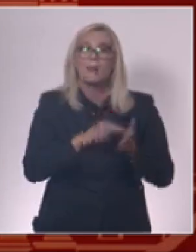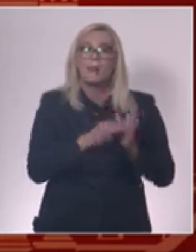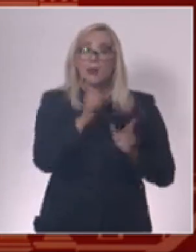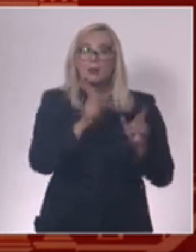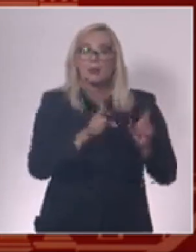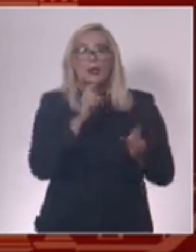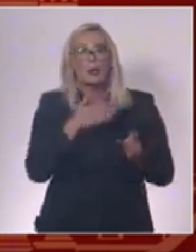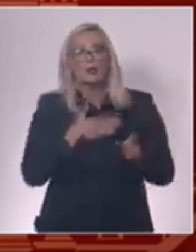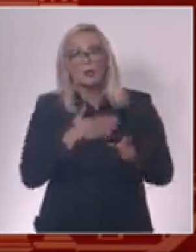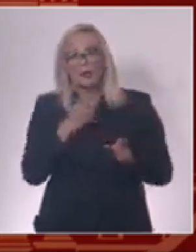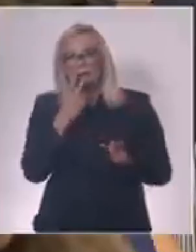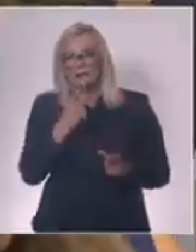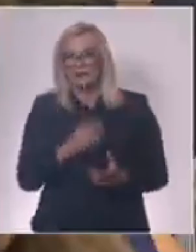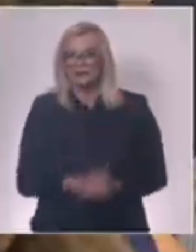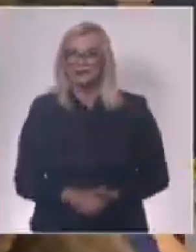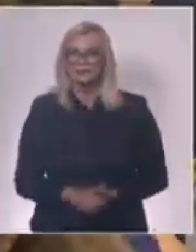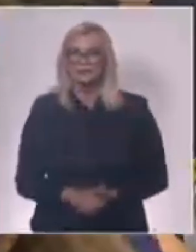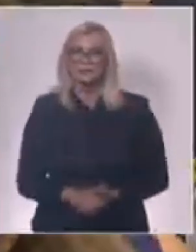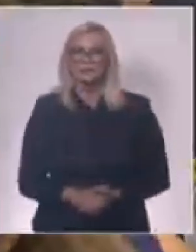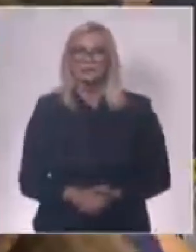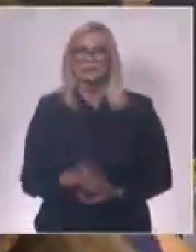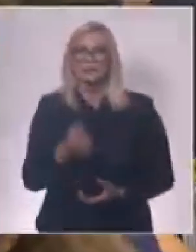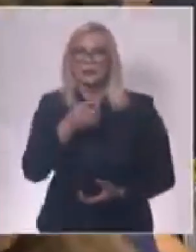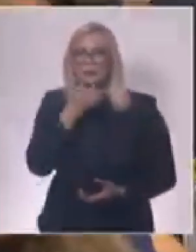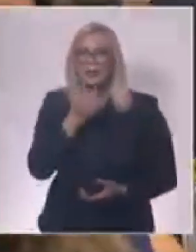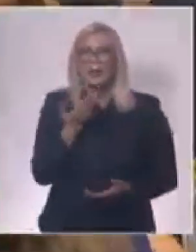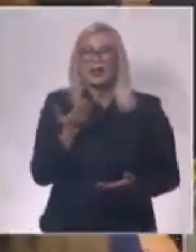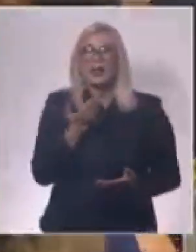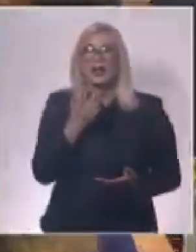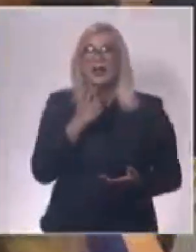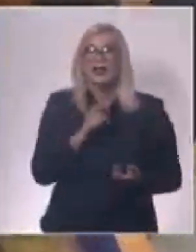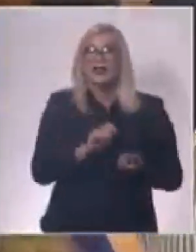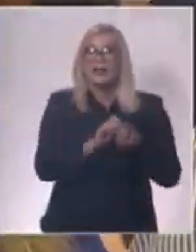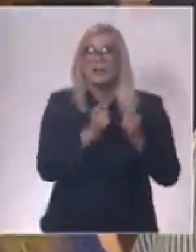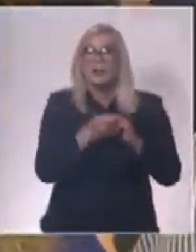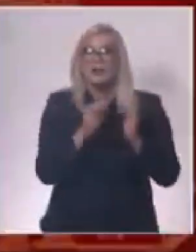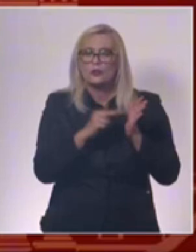видат. Само кратко прашање, каде во реформската агенда е судскиот совет?